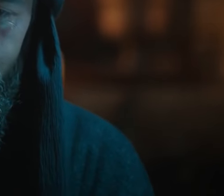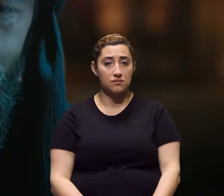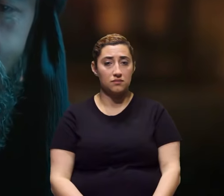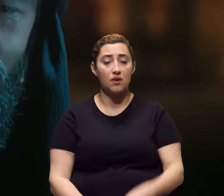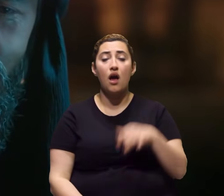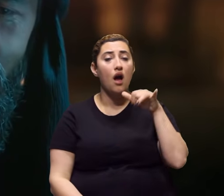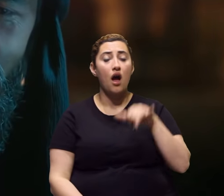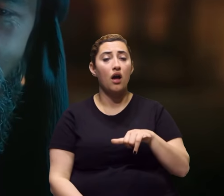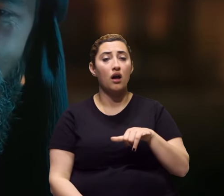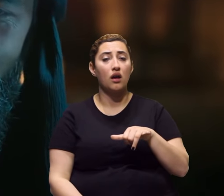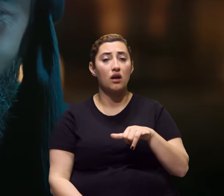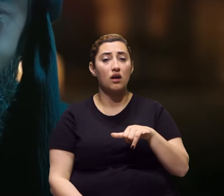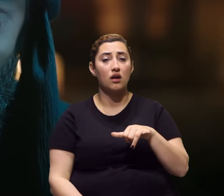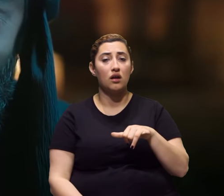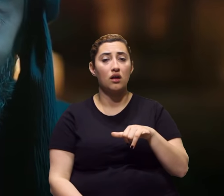Hak.